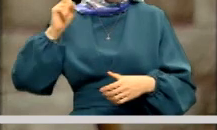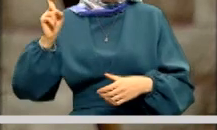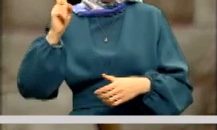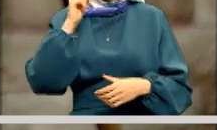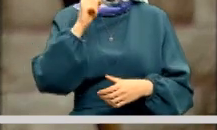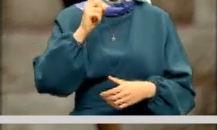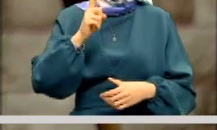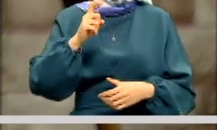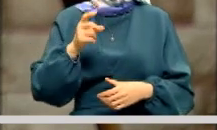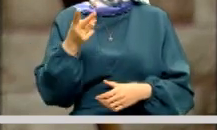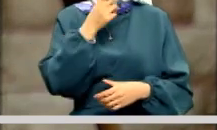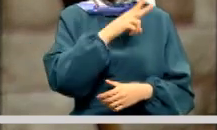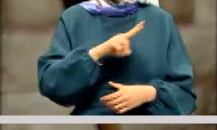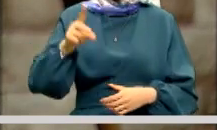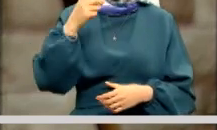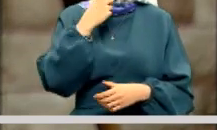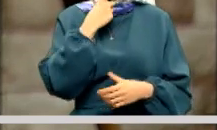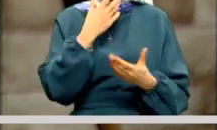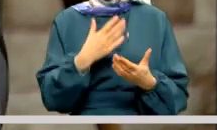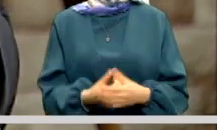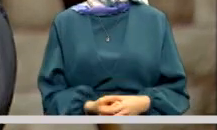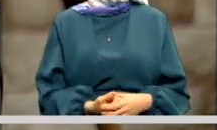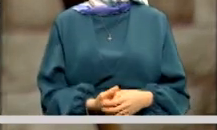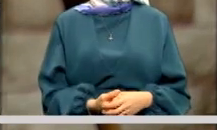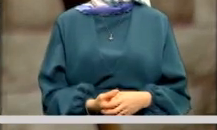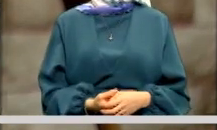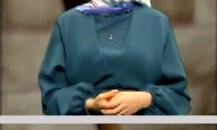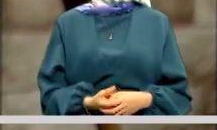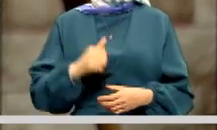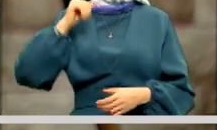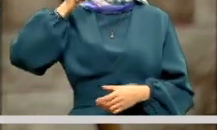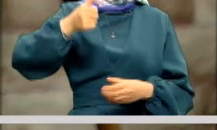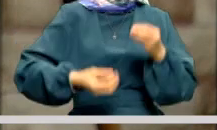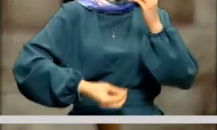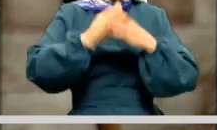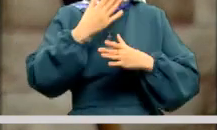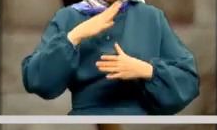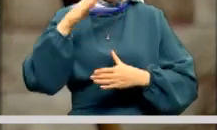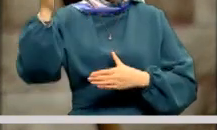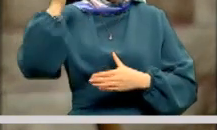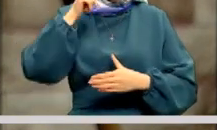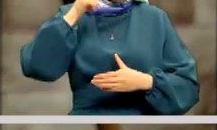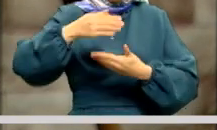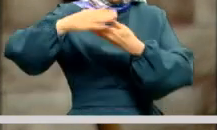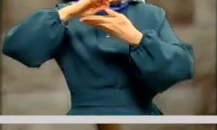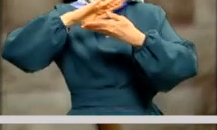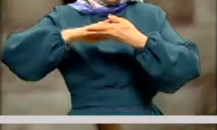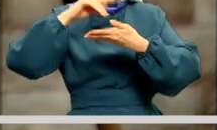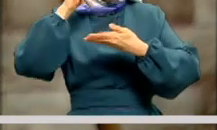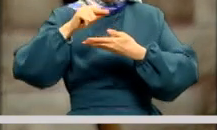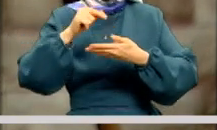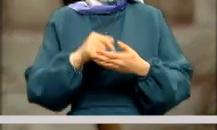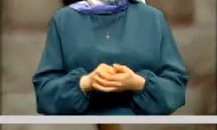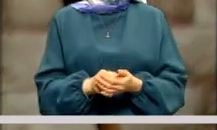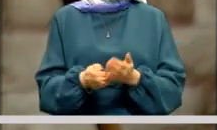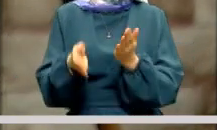909-2000'li yıllar yani 95-2000'li yıllar her sabah geldiğimizde o mektup posta ve